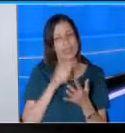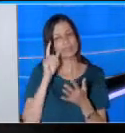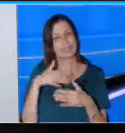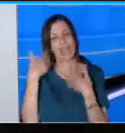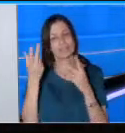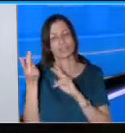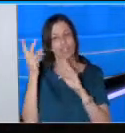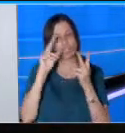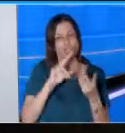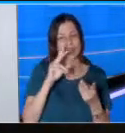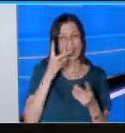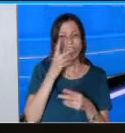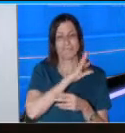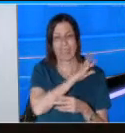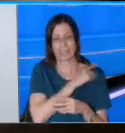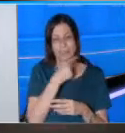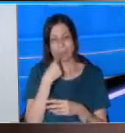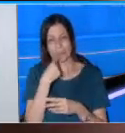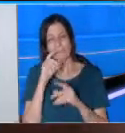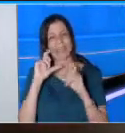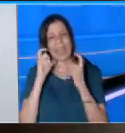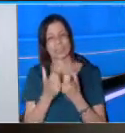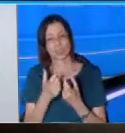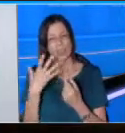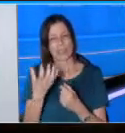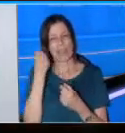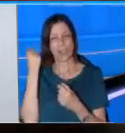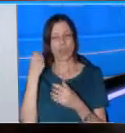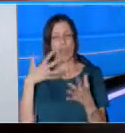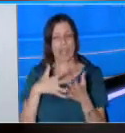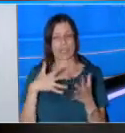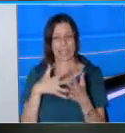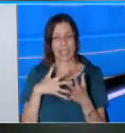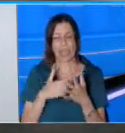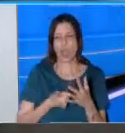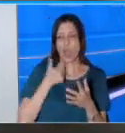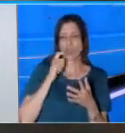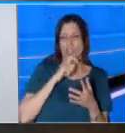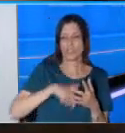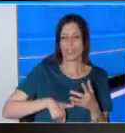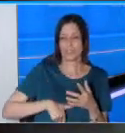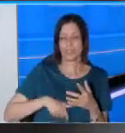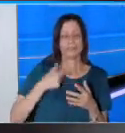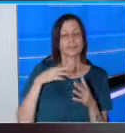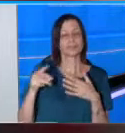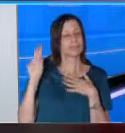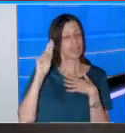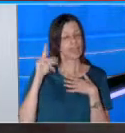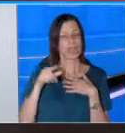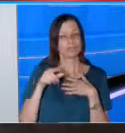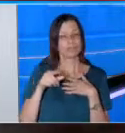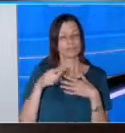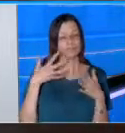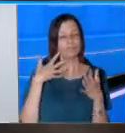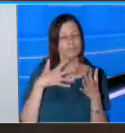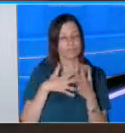השני. הפלסטינים טוענים, נעצרו, הם לקחו לחקירה, ראש העיר אריק גרסטי מבטיח למצות איתם את הדין,